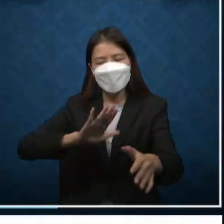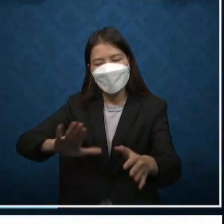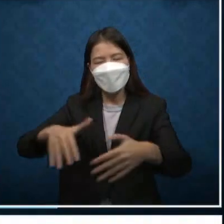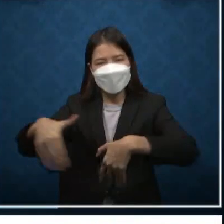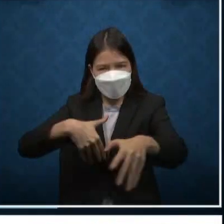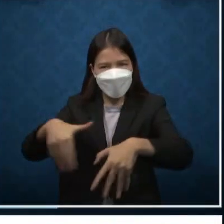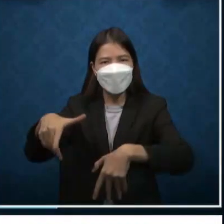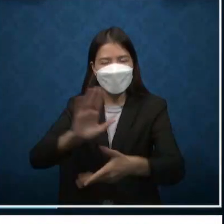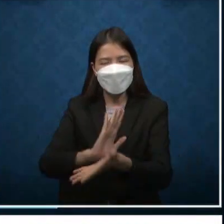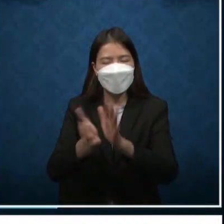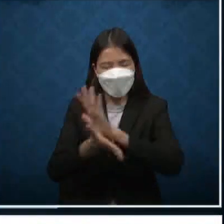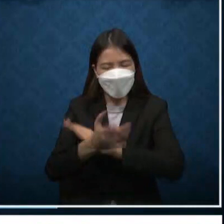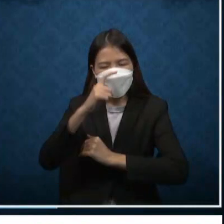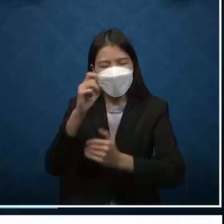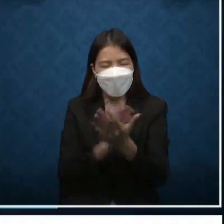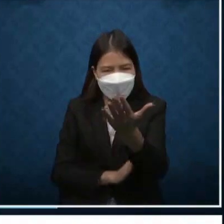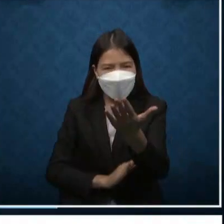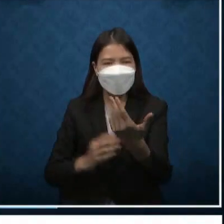กปฏิรูปประเทศด้านการเมือง